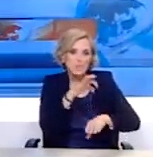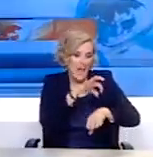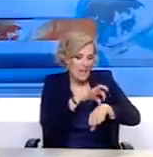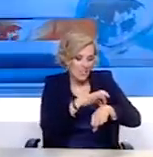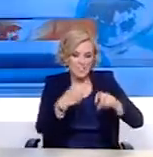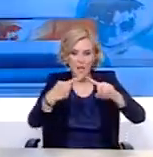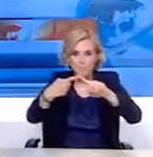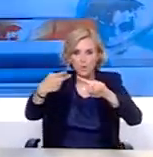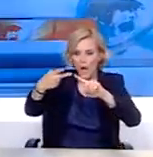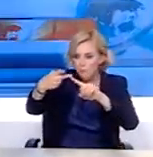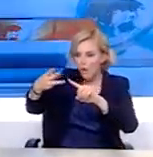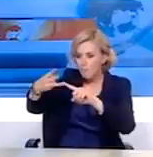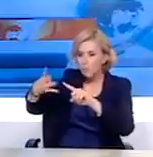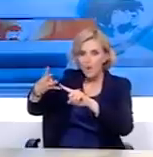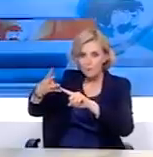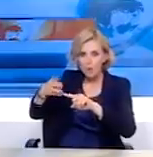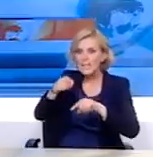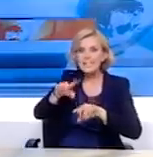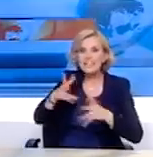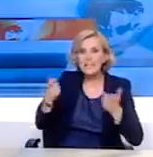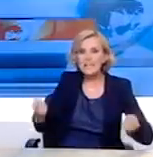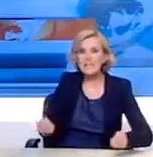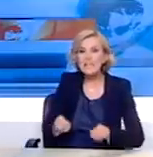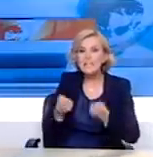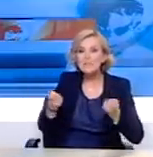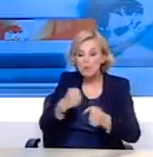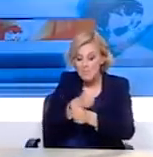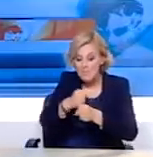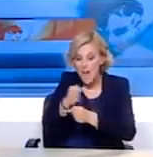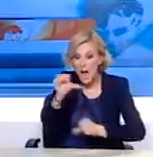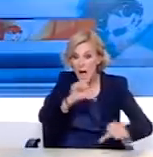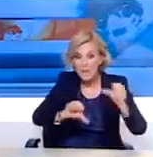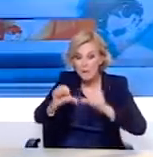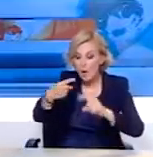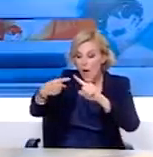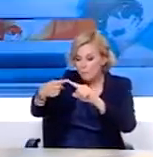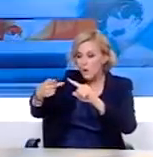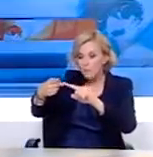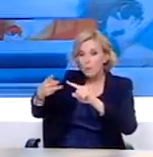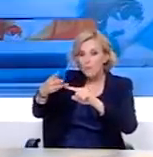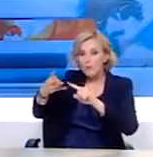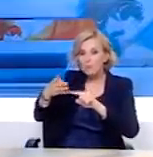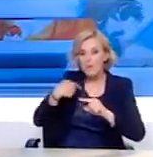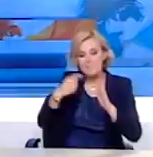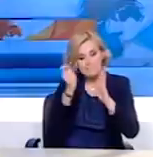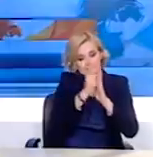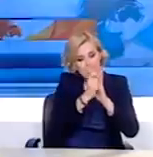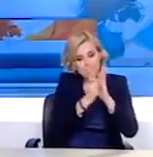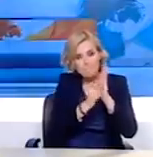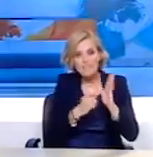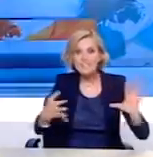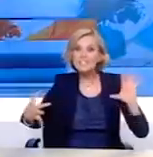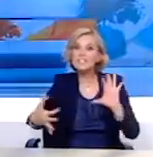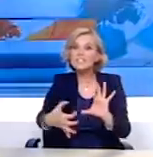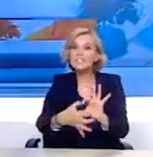να δούμε πραγματικά την ωφέλεια στο επίπεδο του δικού μας πληθυσμού και όχι ξένων πληθυσμών, του φαρμάκου και του συνδυασμού